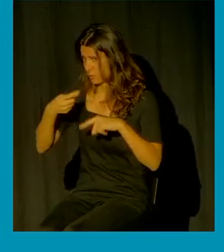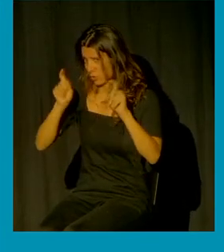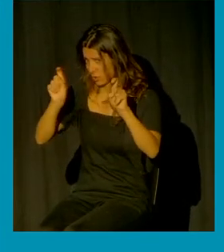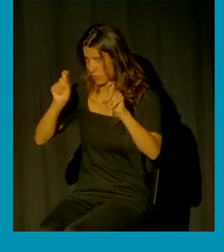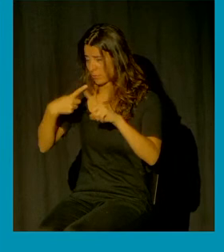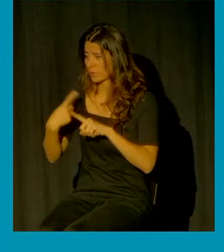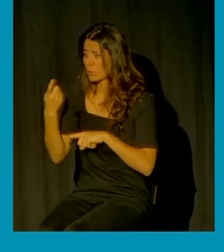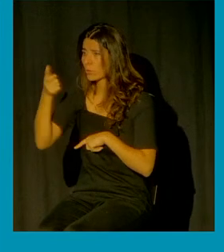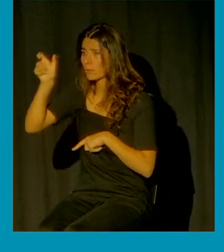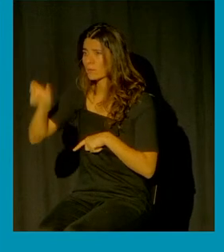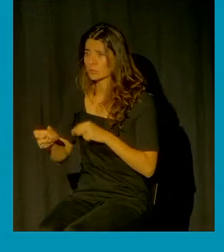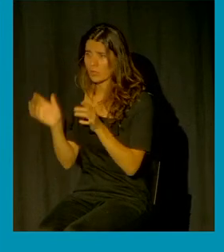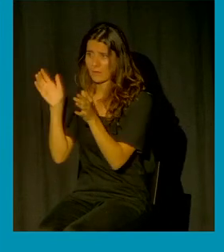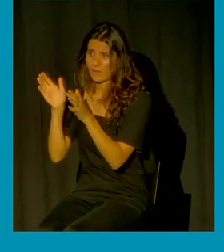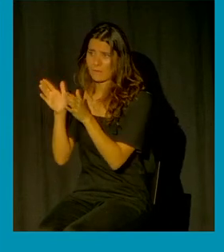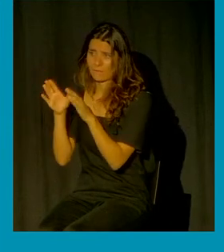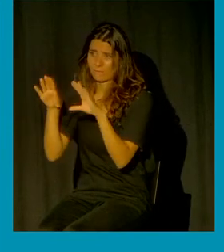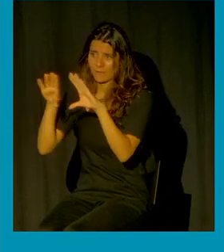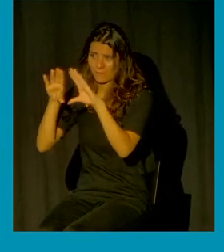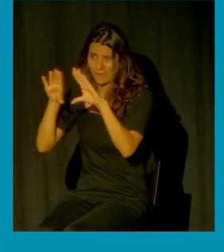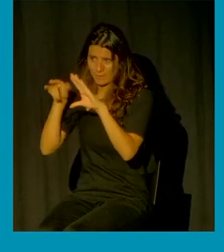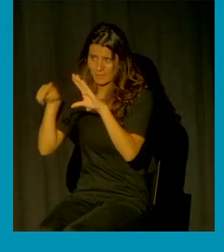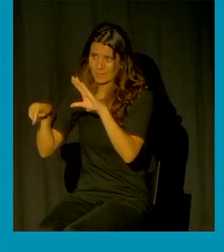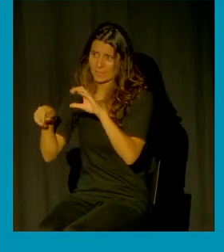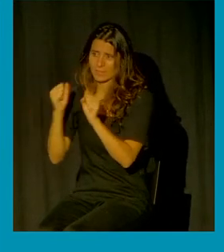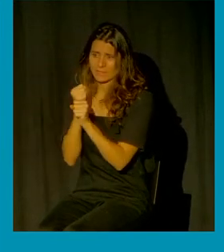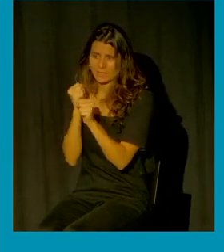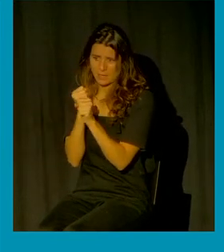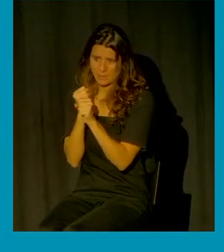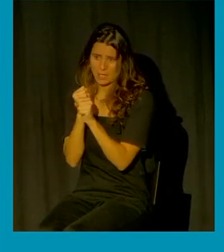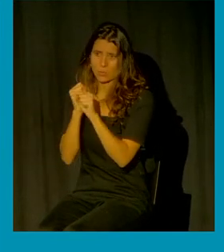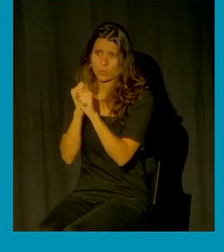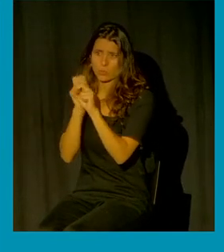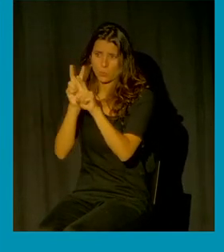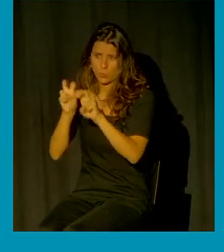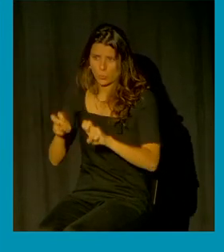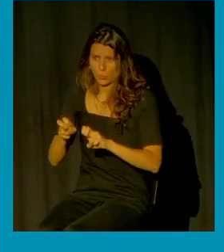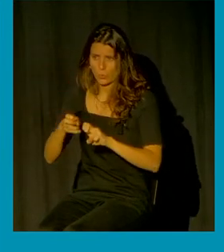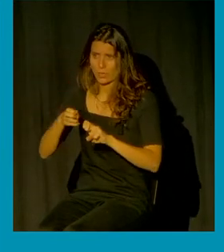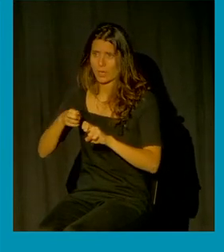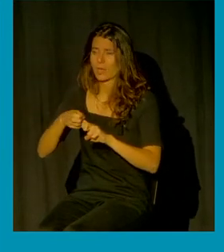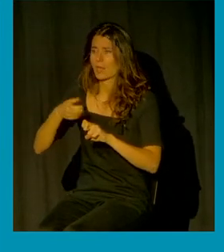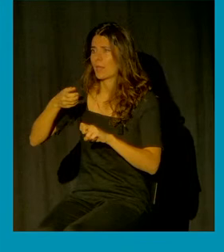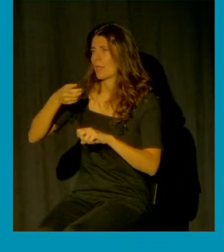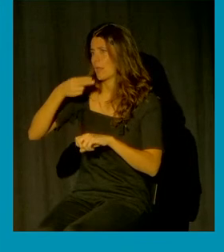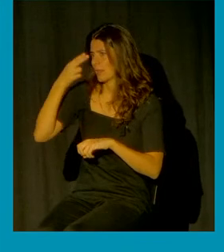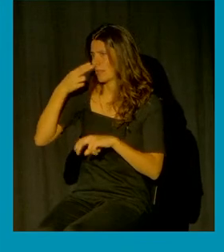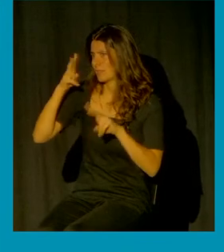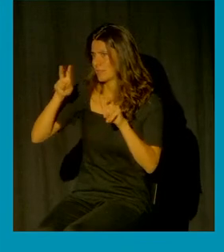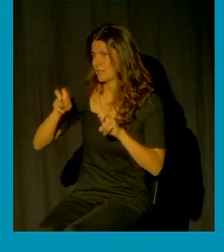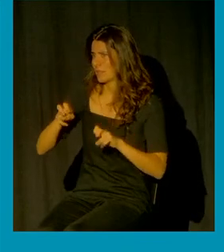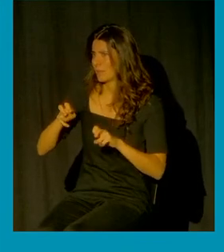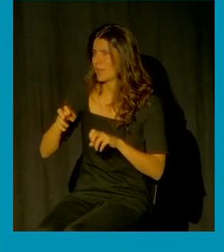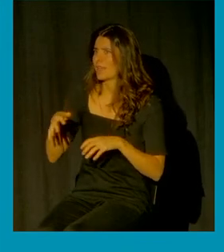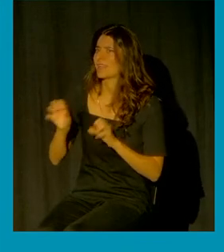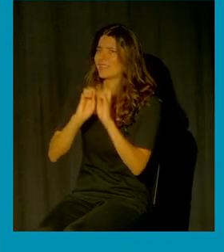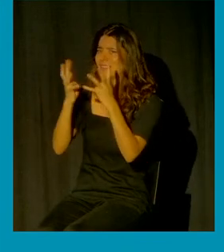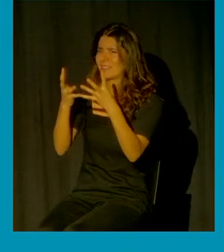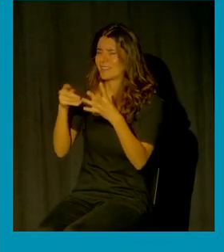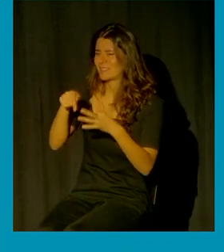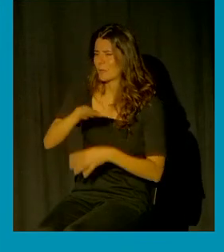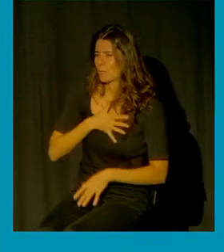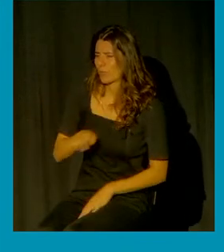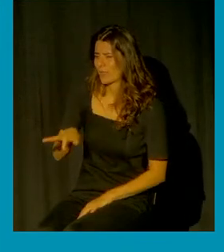interessant sobre la definició de quan internet pot ser un espai segur com dic i tingui interès després li passo la